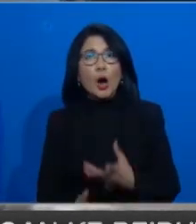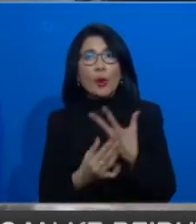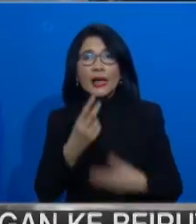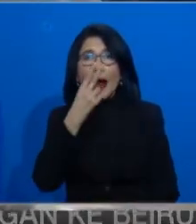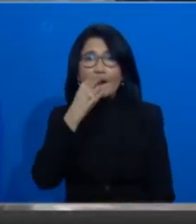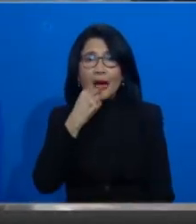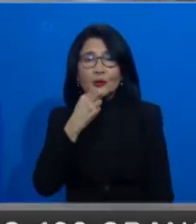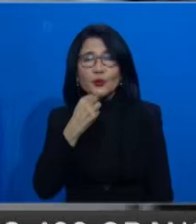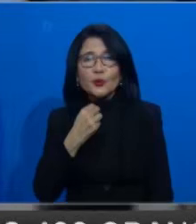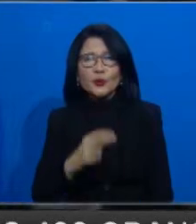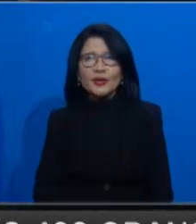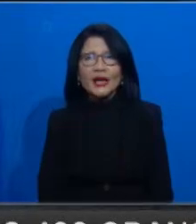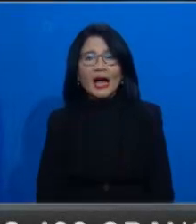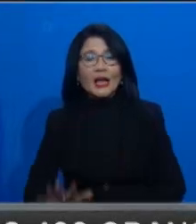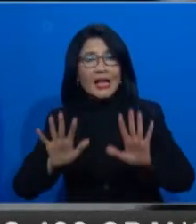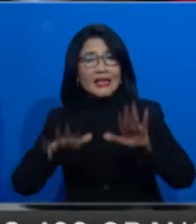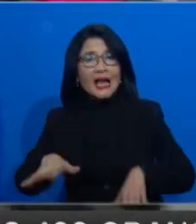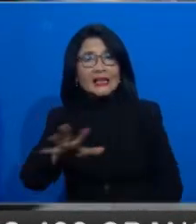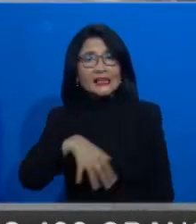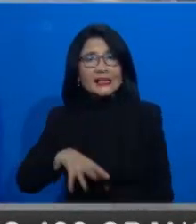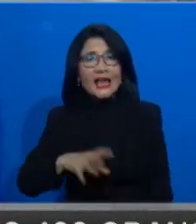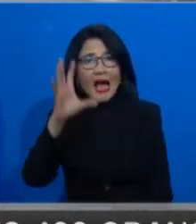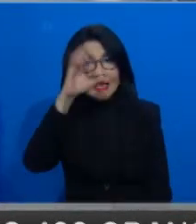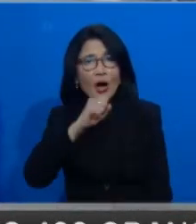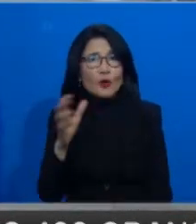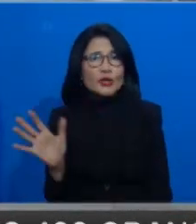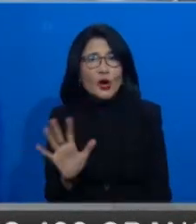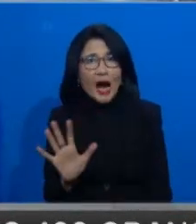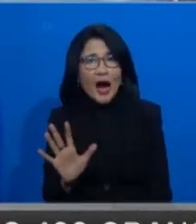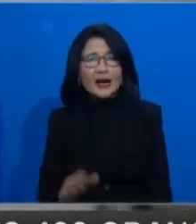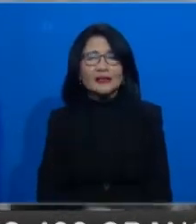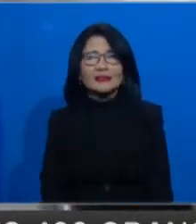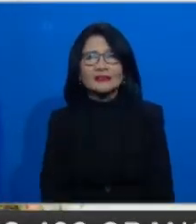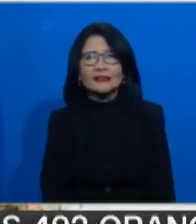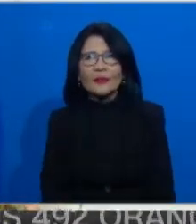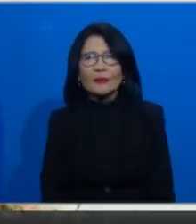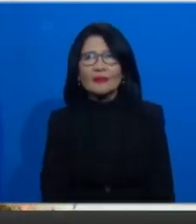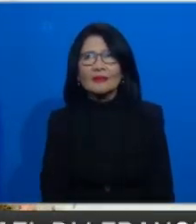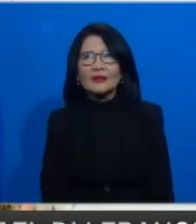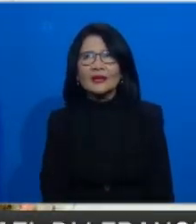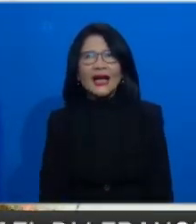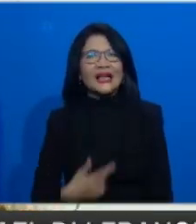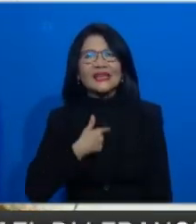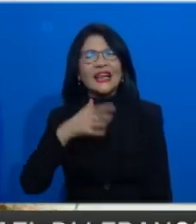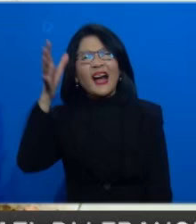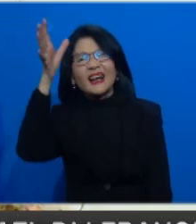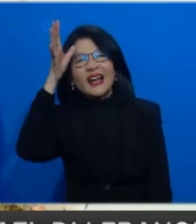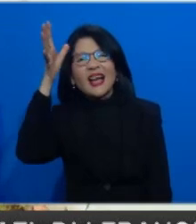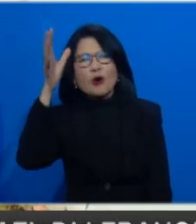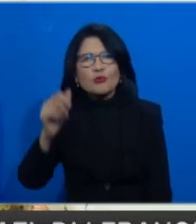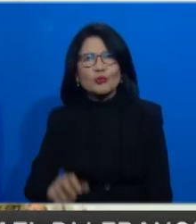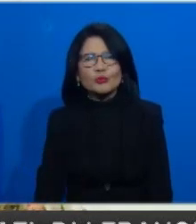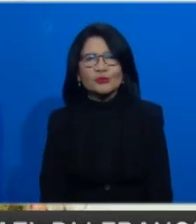sering beraktivitas atau tinggal di kawasan ini, tahu nggak ya sejarahnya? Sebenarnya saya kurang tahu ya kalau